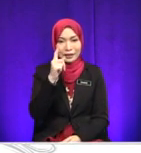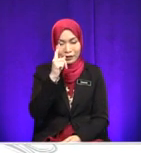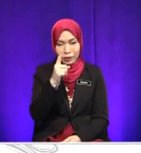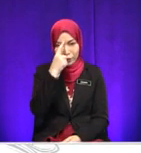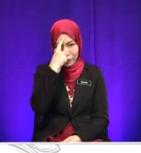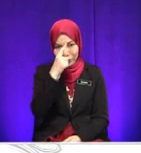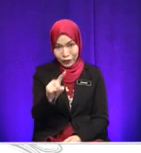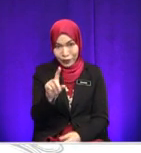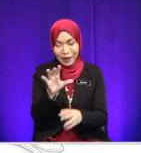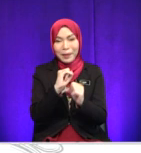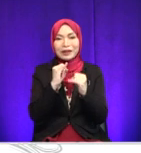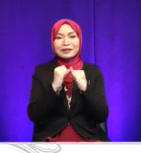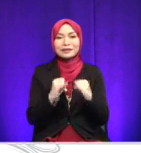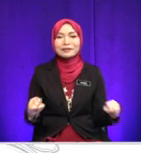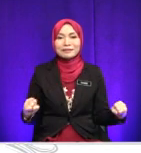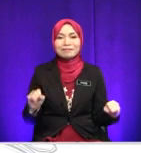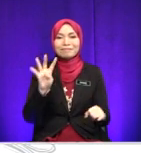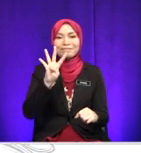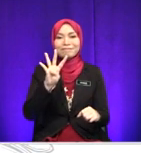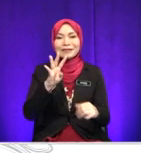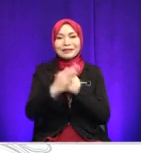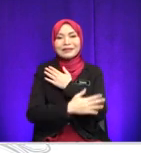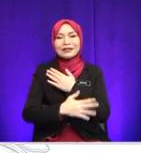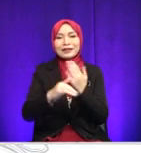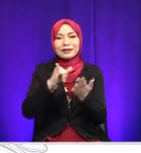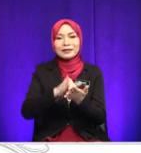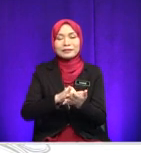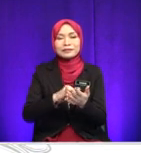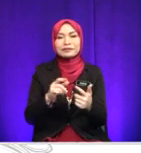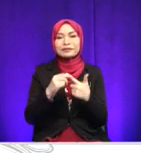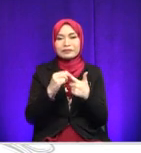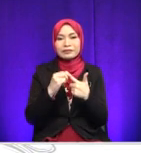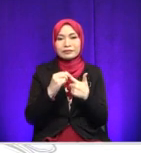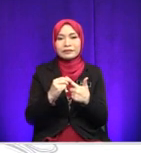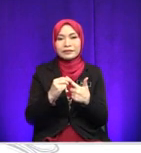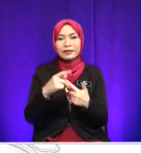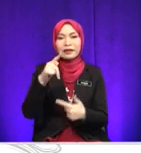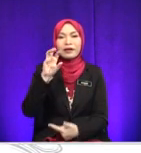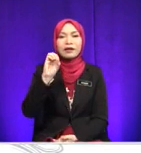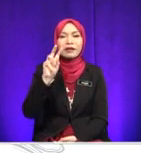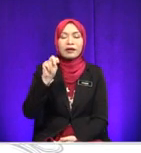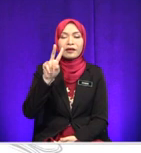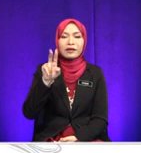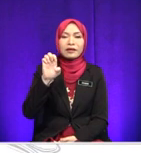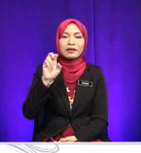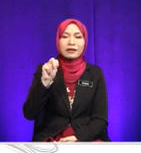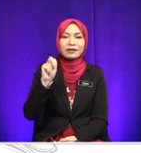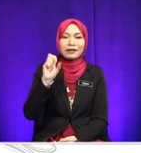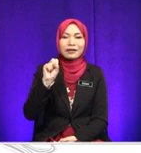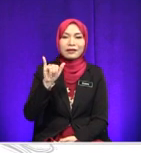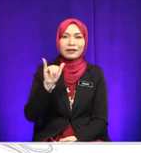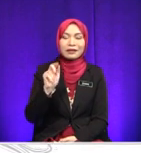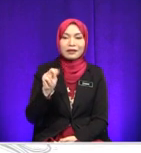Baik. Convention pula? Convention. Convention itu akan diadakan di hotel ternama yang terletak di ibu negara